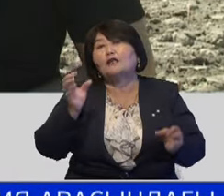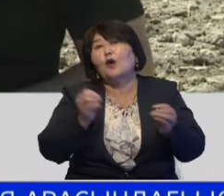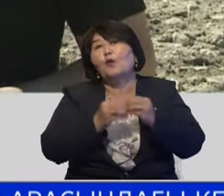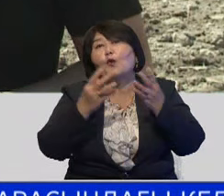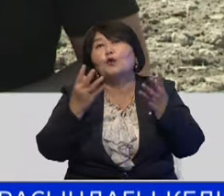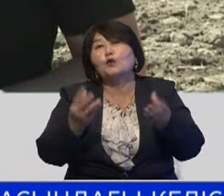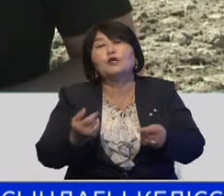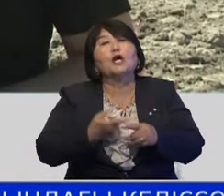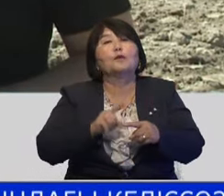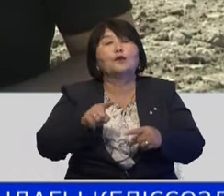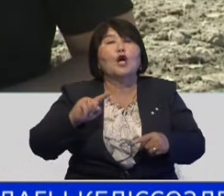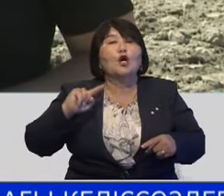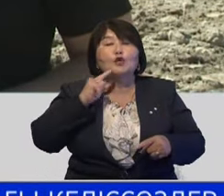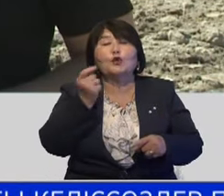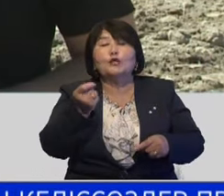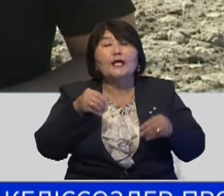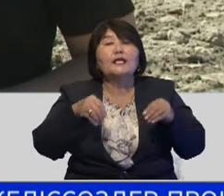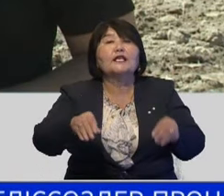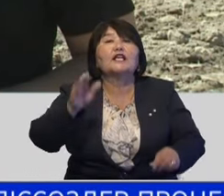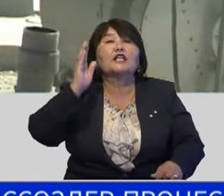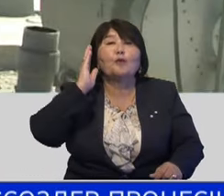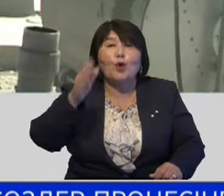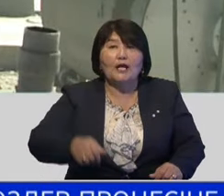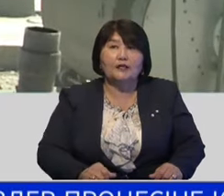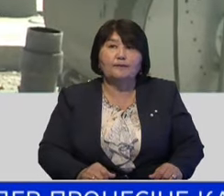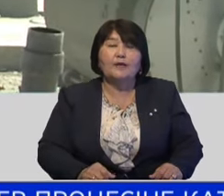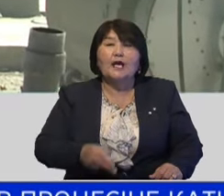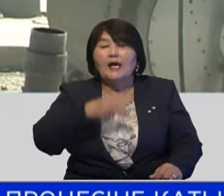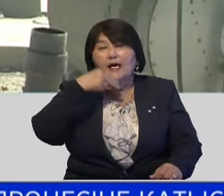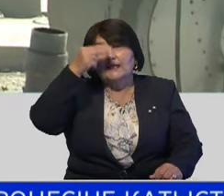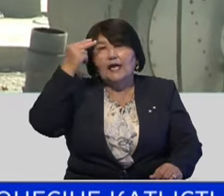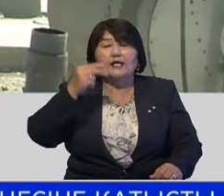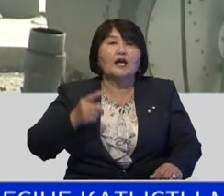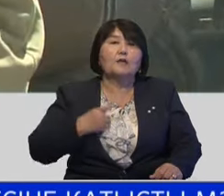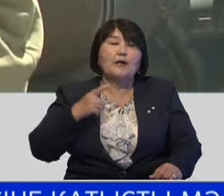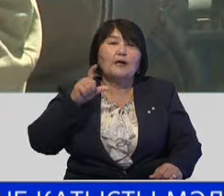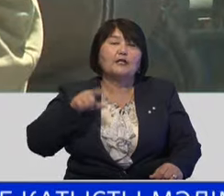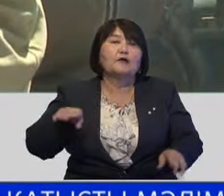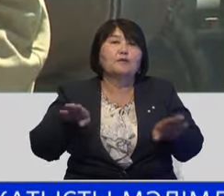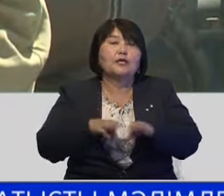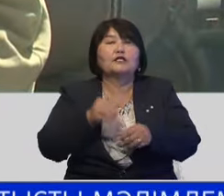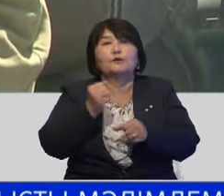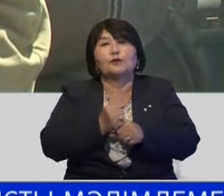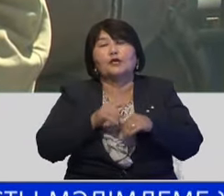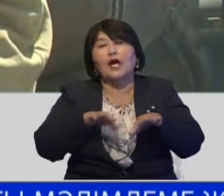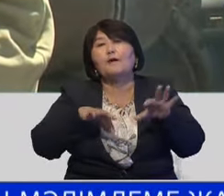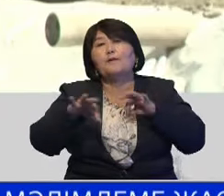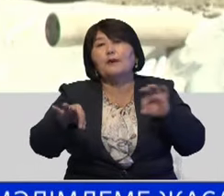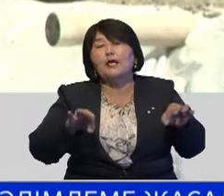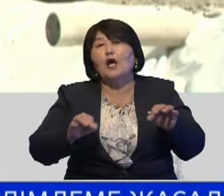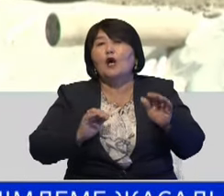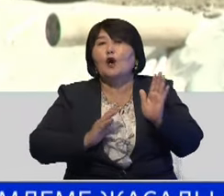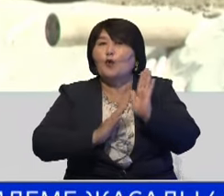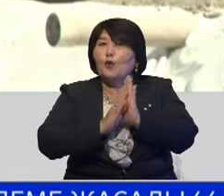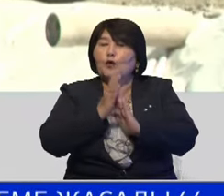күнде мұнда жүгері дәні егілетін болады. Қытайлық мамандармен осы бірлесе отырып жасалынып жатқан проект.